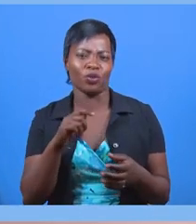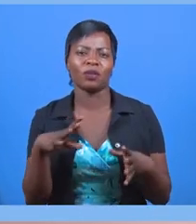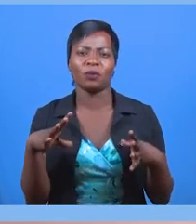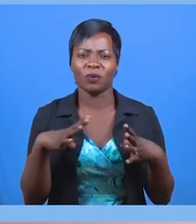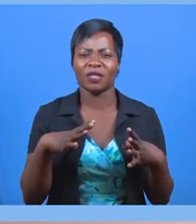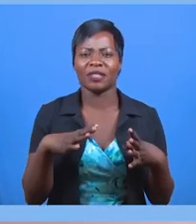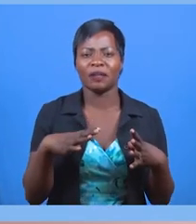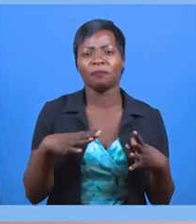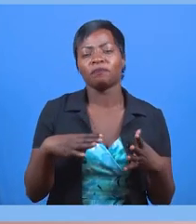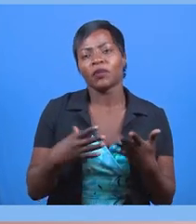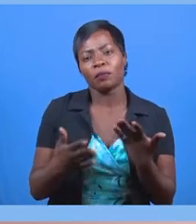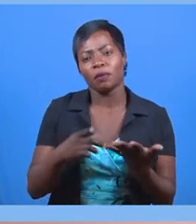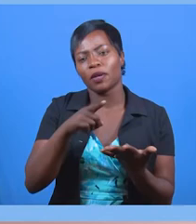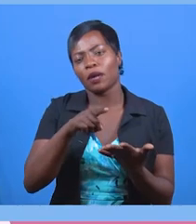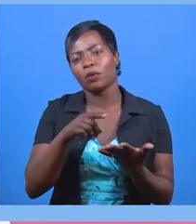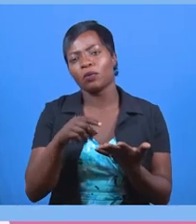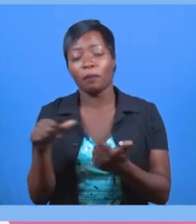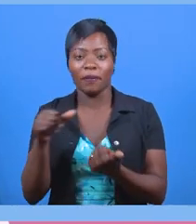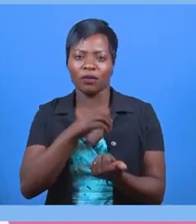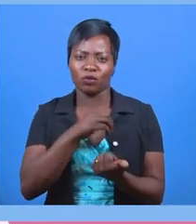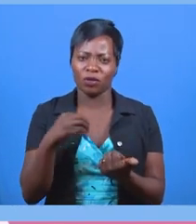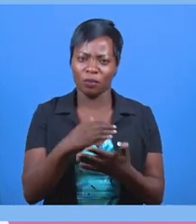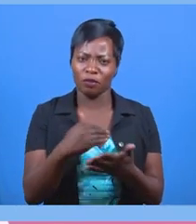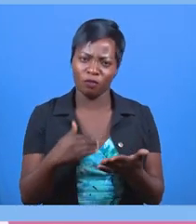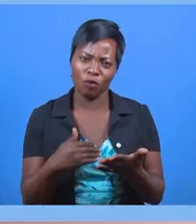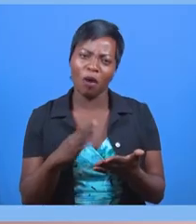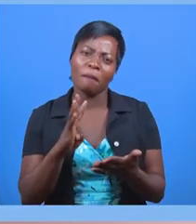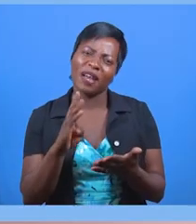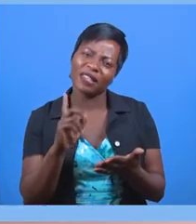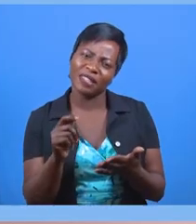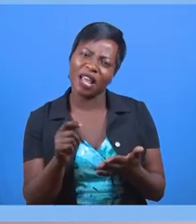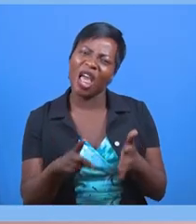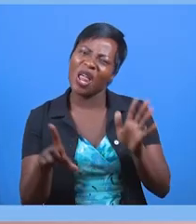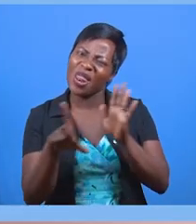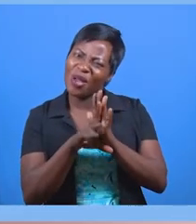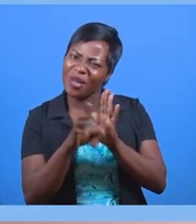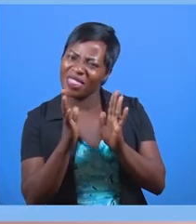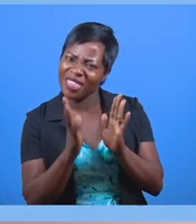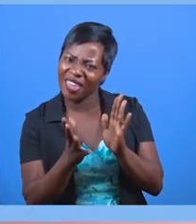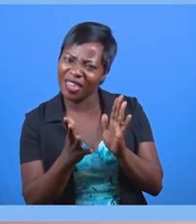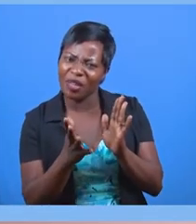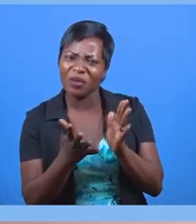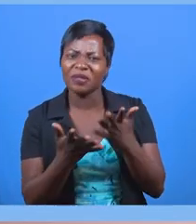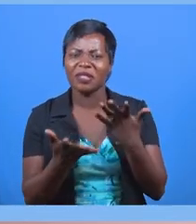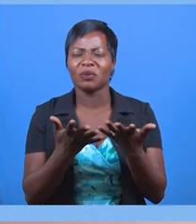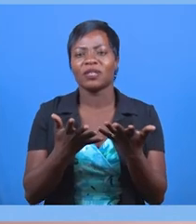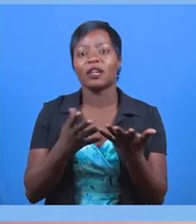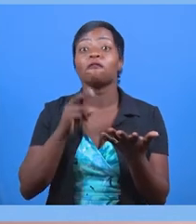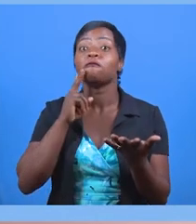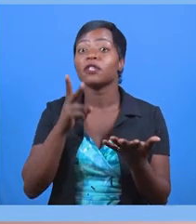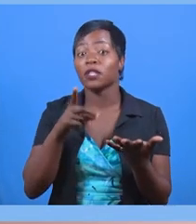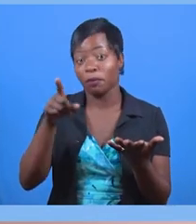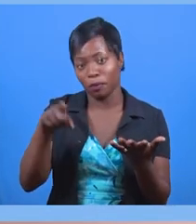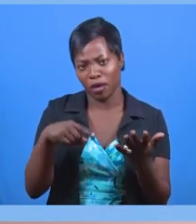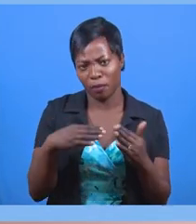nechepakati ndiri kuya kwamuri chiremba kune mutemo here wokuti Muyenzi haangaunze zvinhu nokuti isoziva